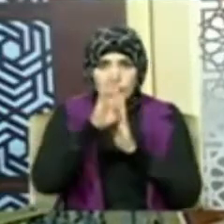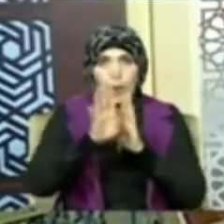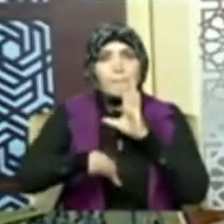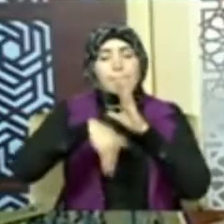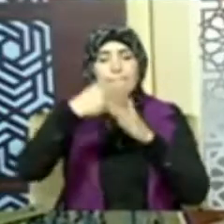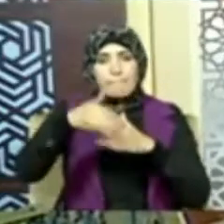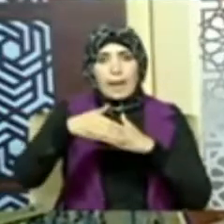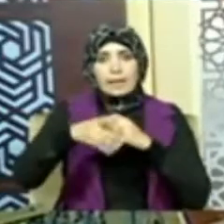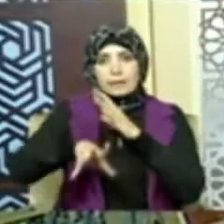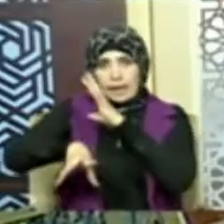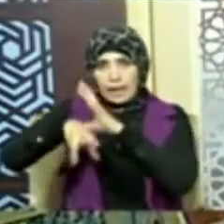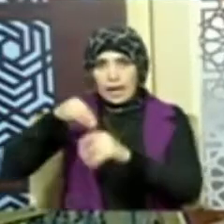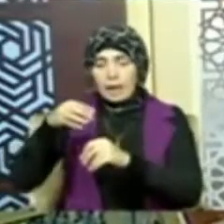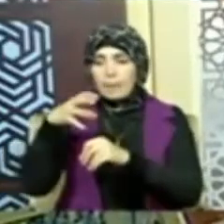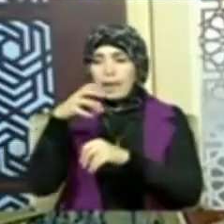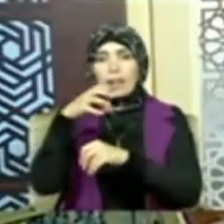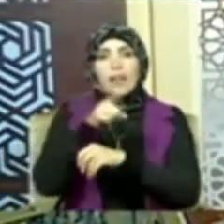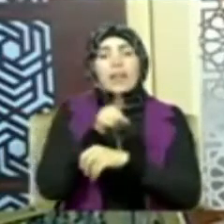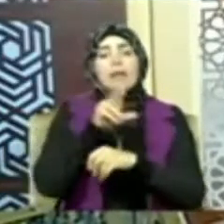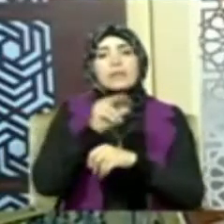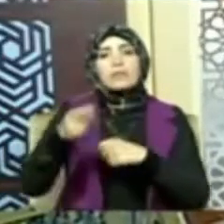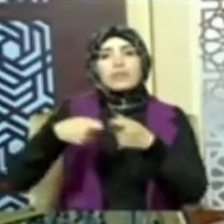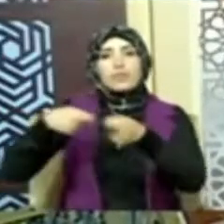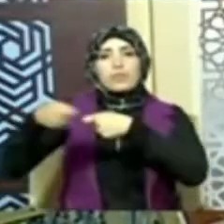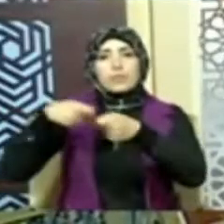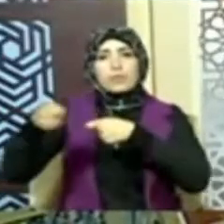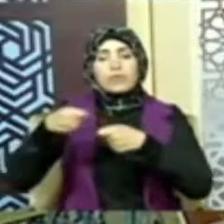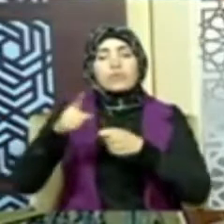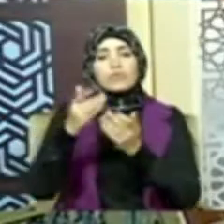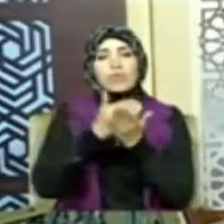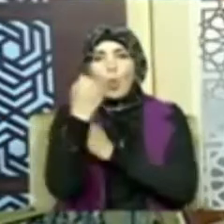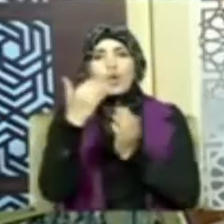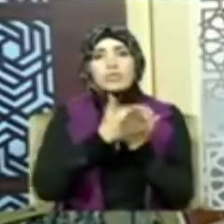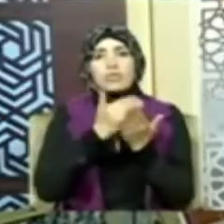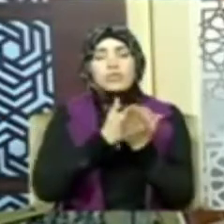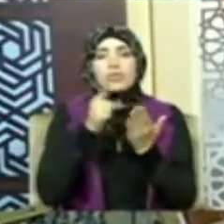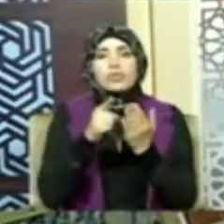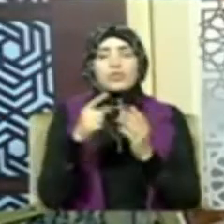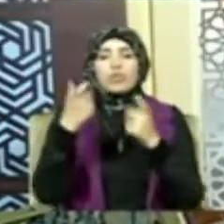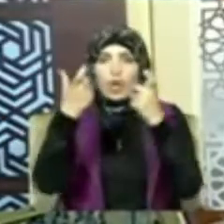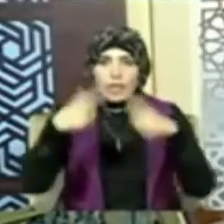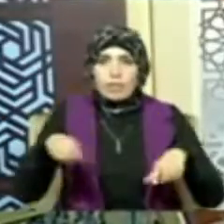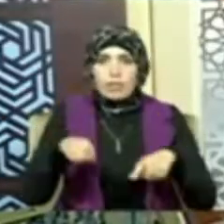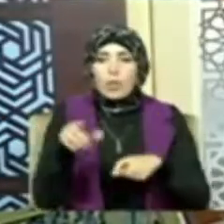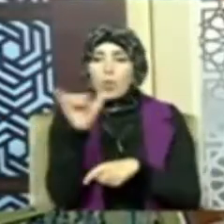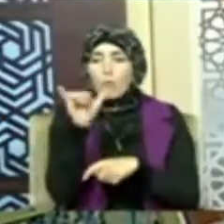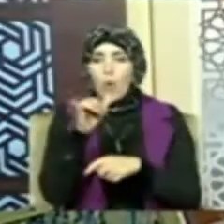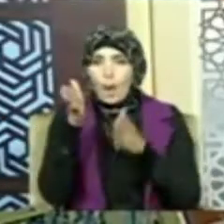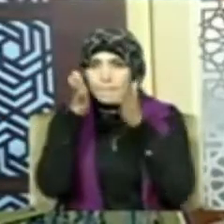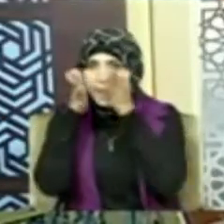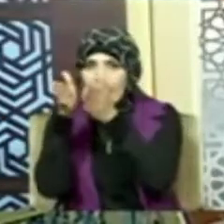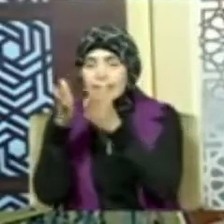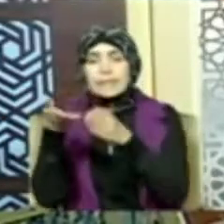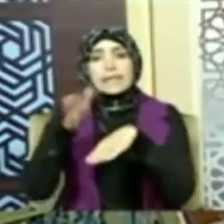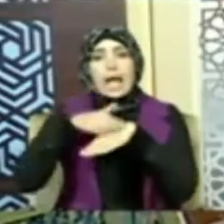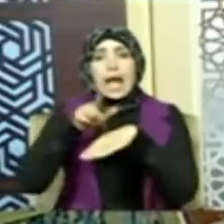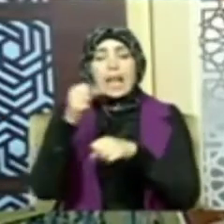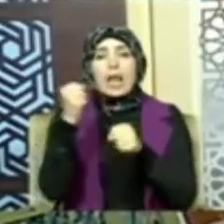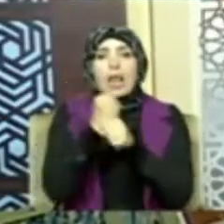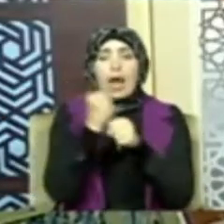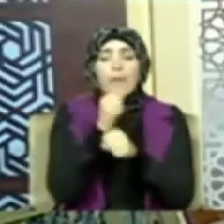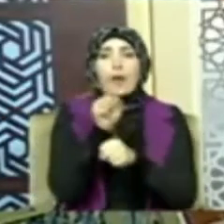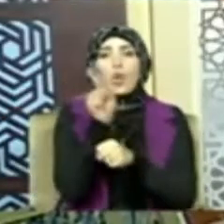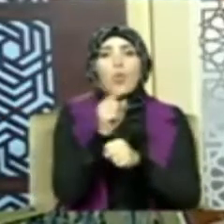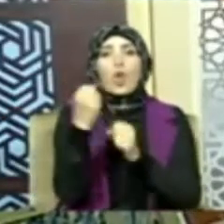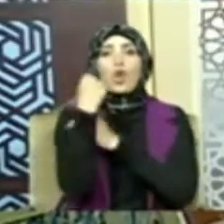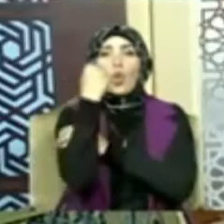في أهمية قوة اقتصاد الدول وأهمية العمل والقوة وتحصيل. وعندما